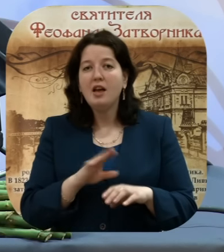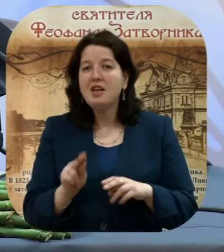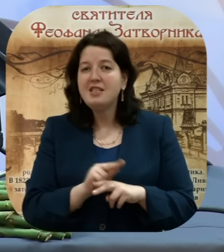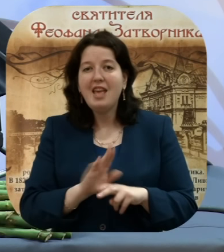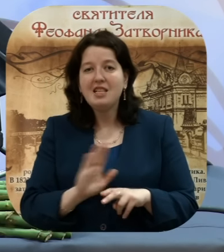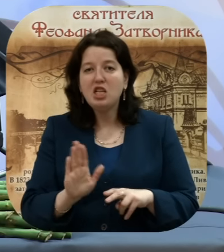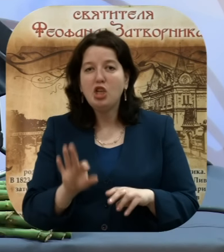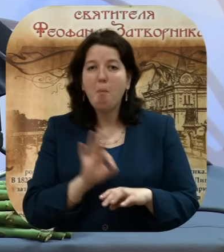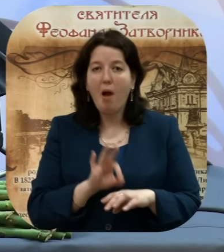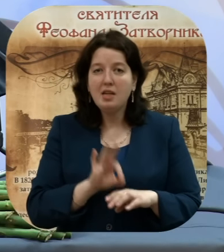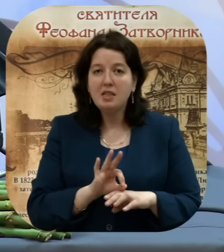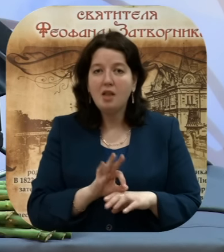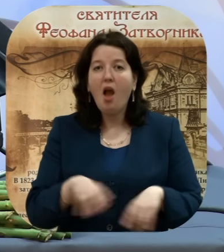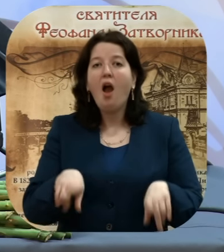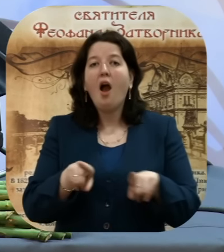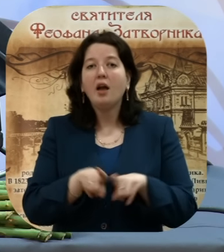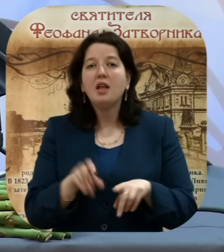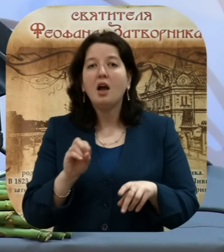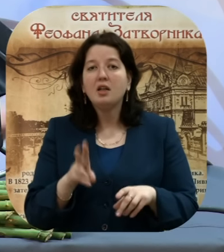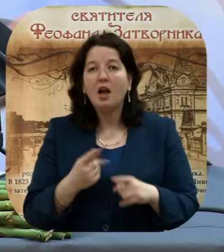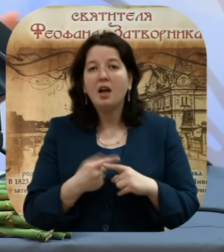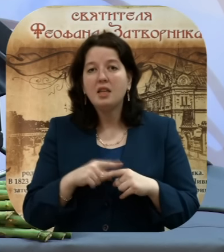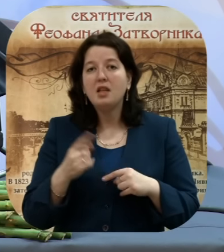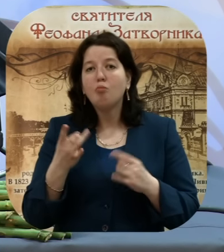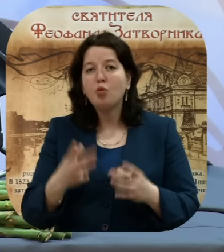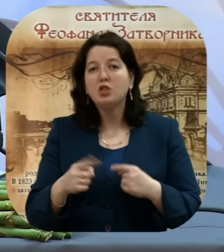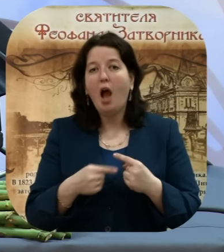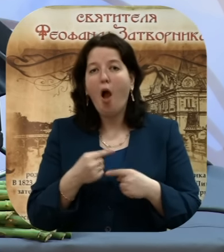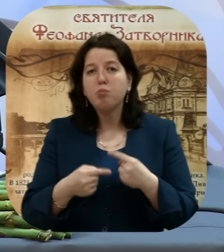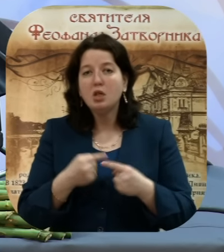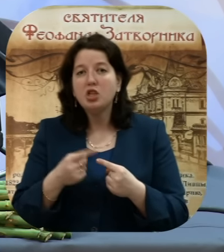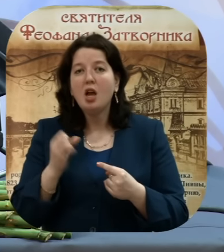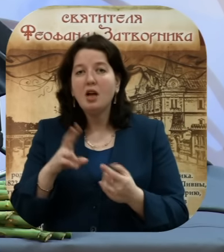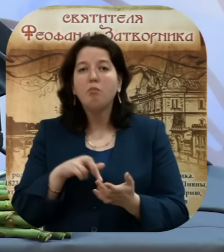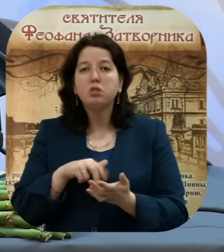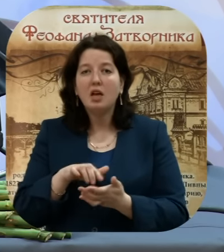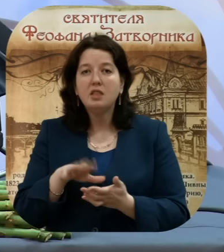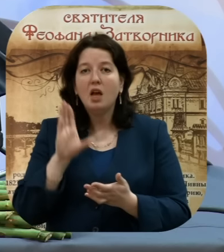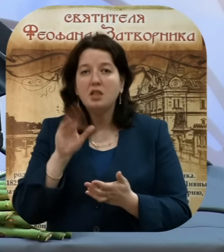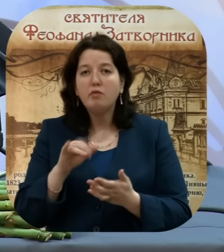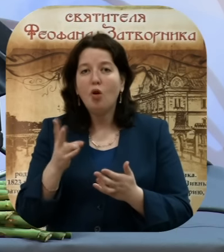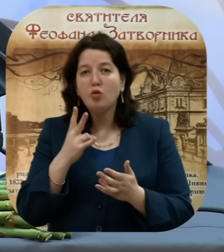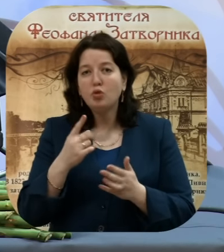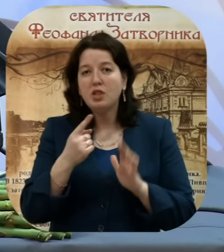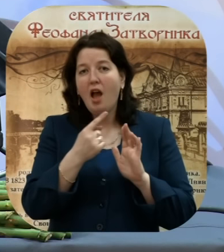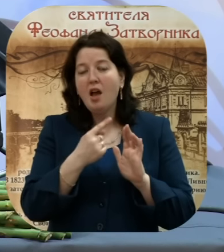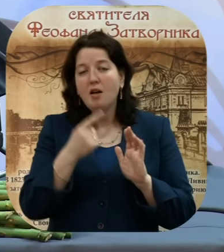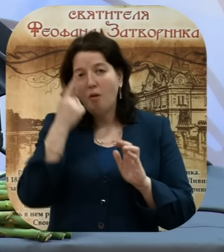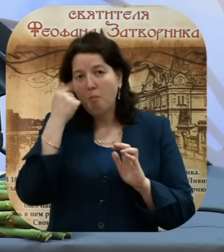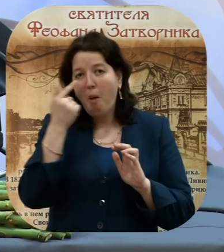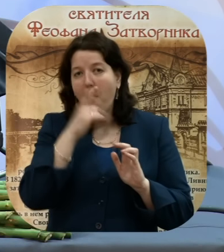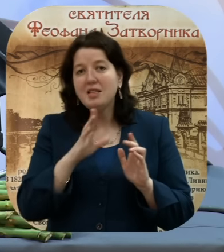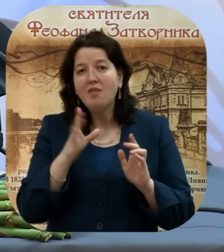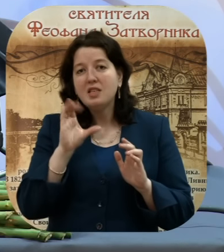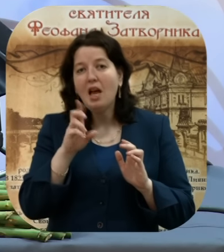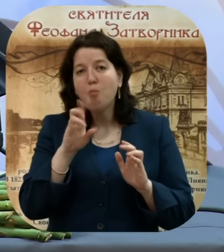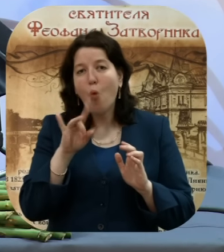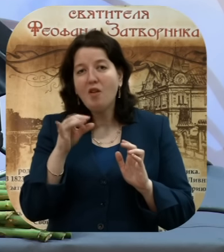вот так, как это стало своего рода как каким-то обычаем, как подойти на все наши подпомазания, то это уже